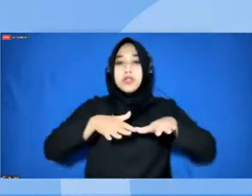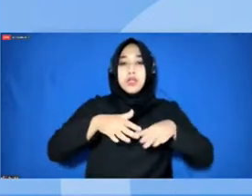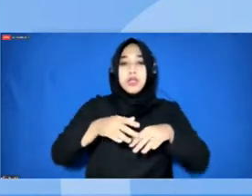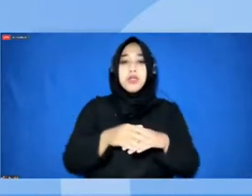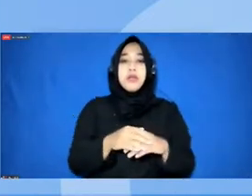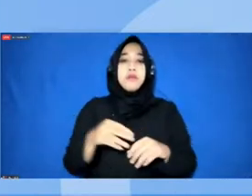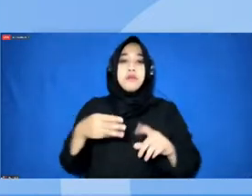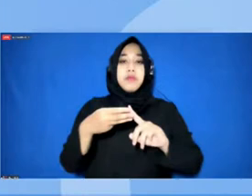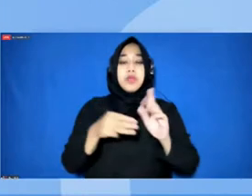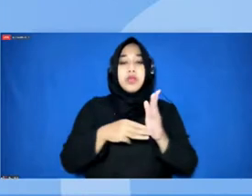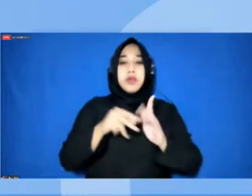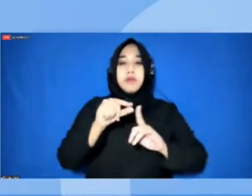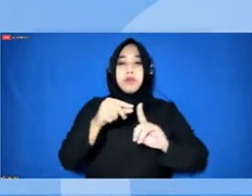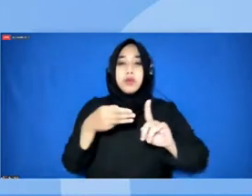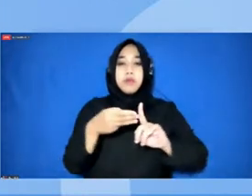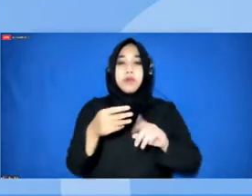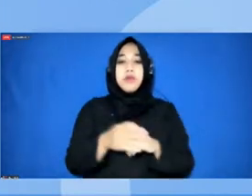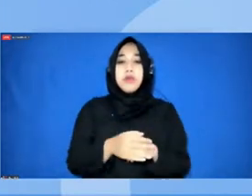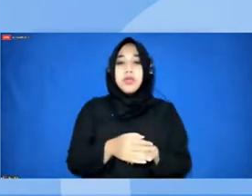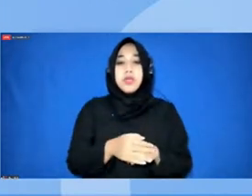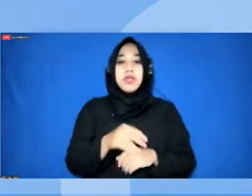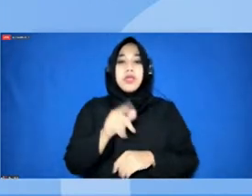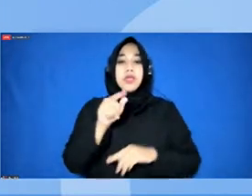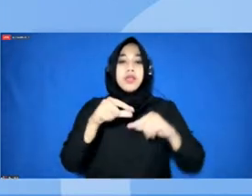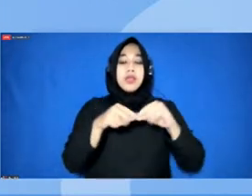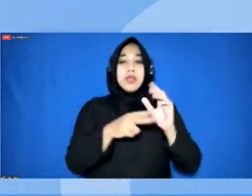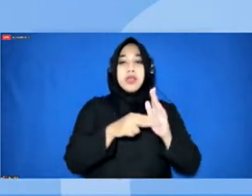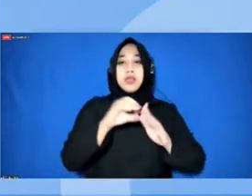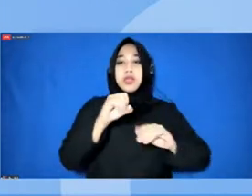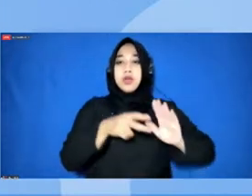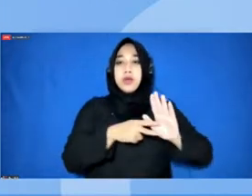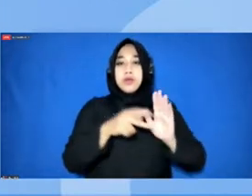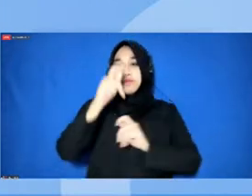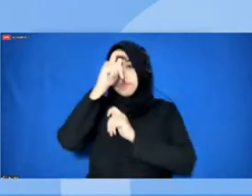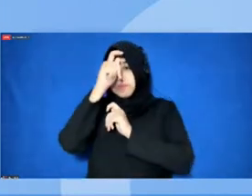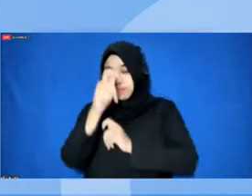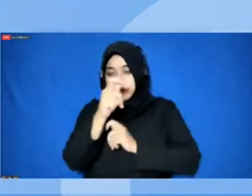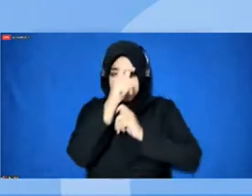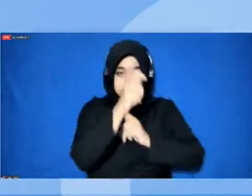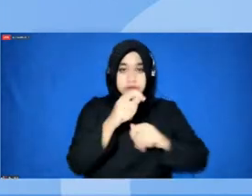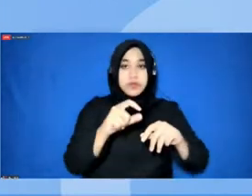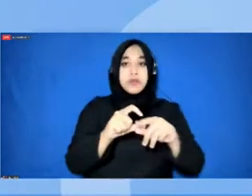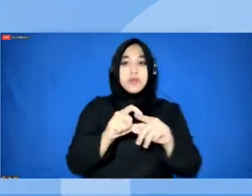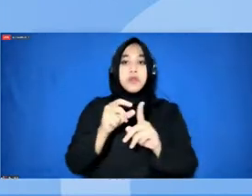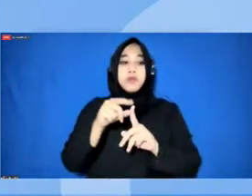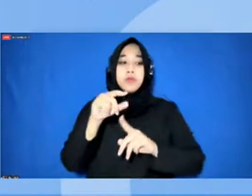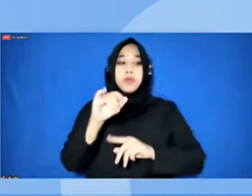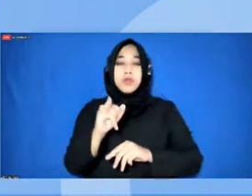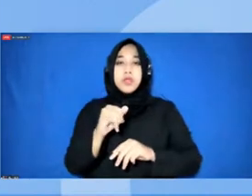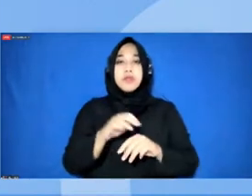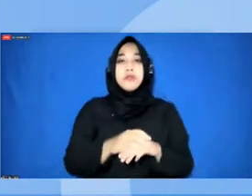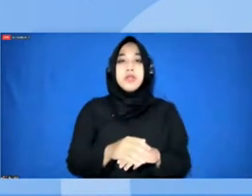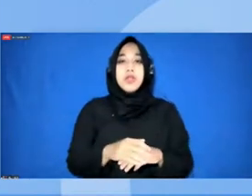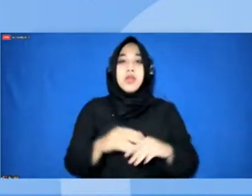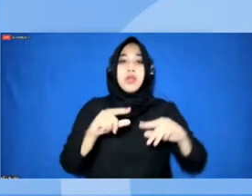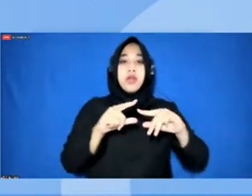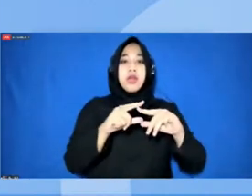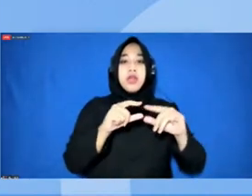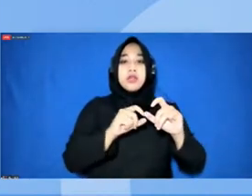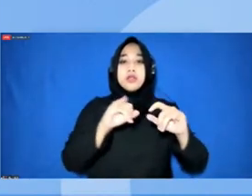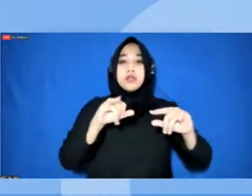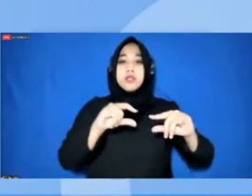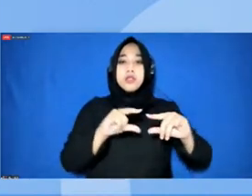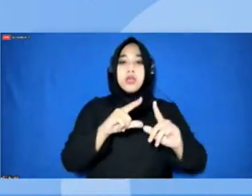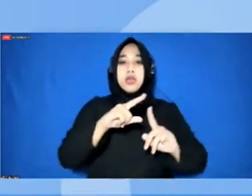BNPB dan sekaligus pengampu Linkon. Yang kami hormati Deputi Country Representative to Asia Foundation, Ibu